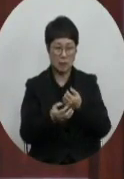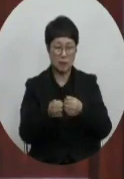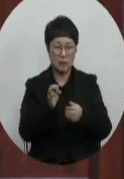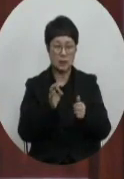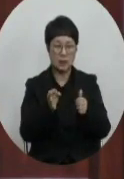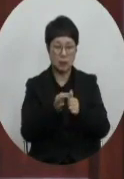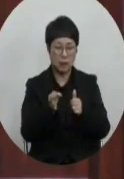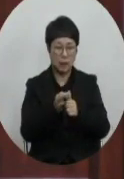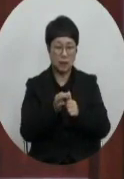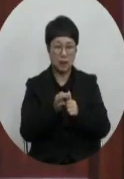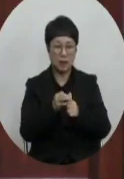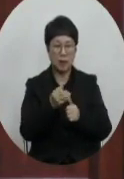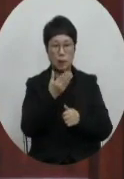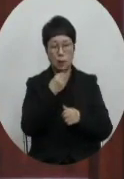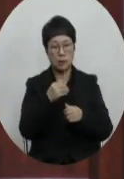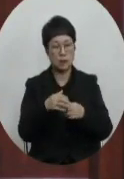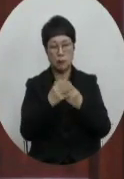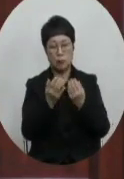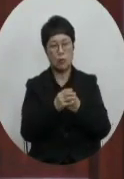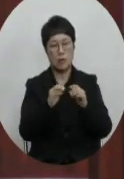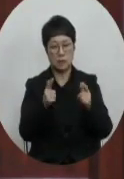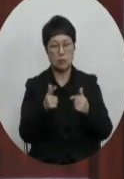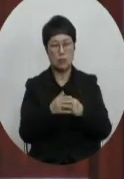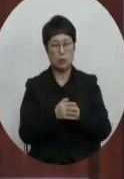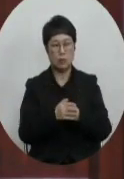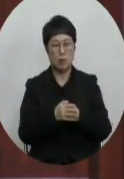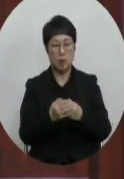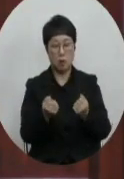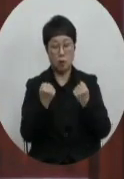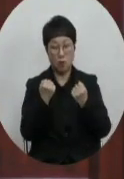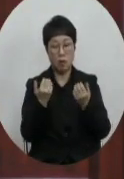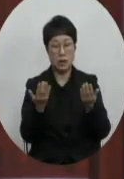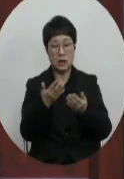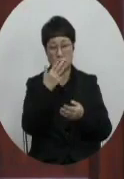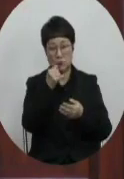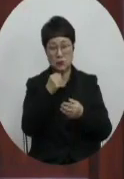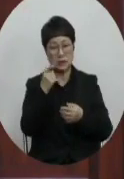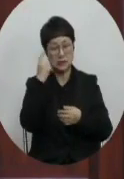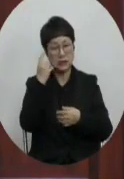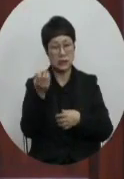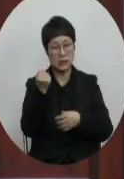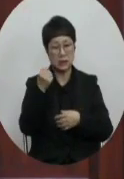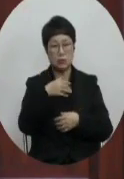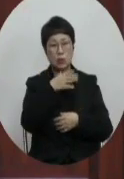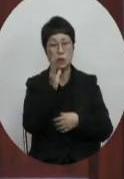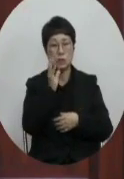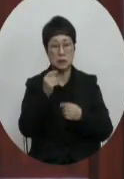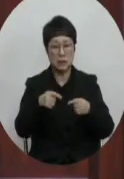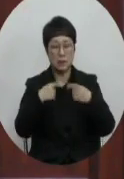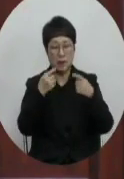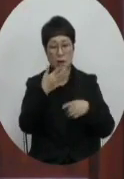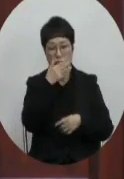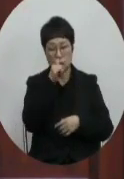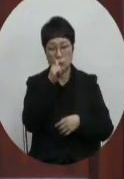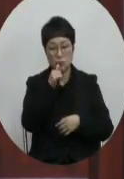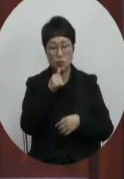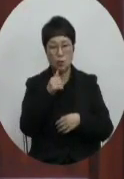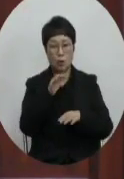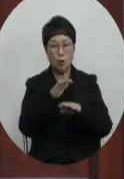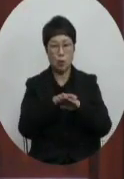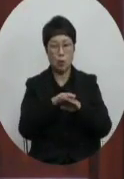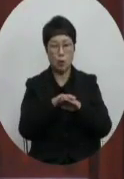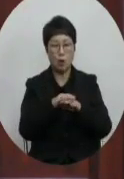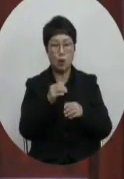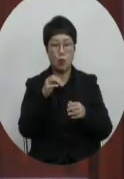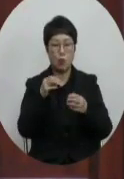노인복지의 전부는 아닐 것입니다. 건강하고 일할 수 있는 의지를 가진 노인들이 참여할 수 있도록 농업 구조를